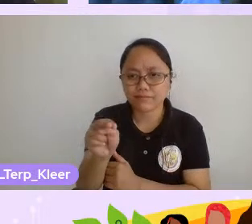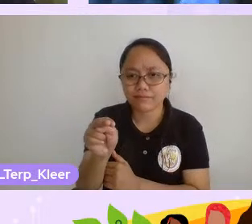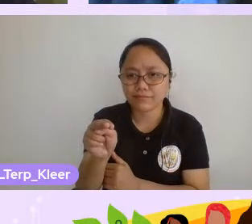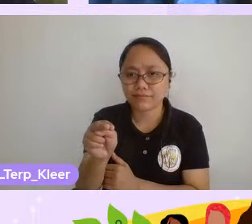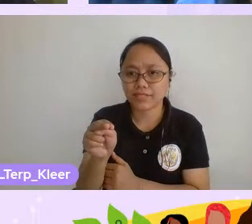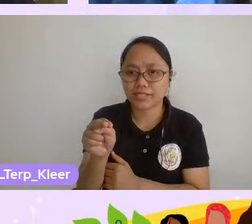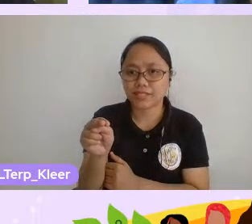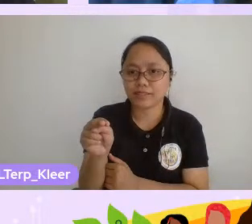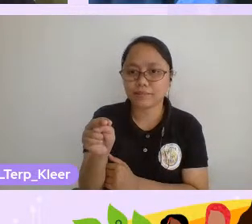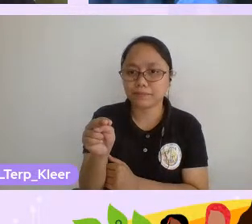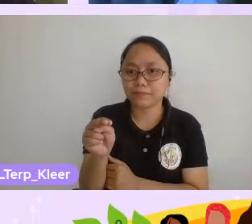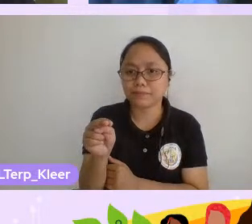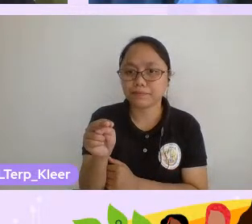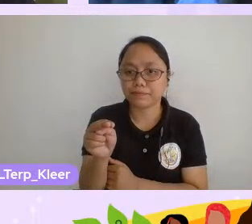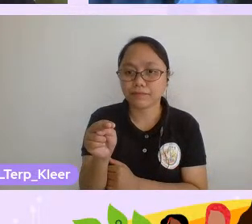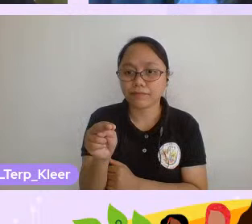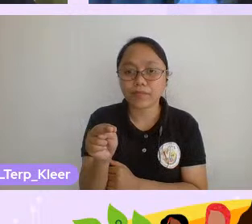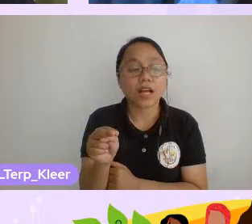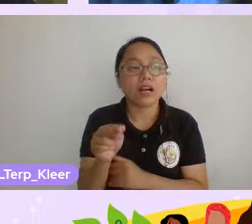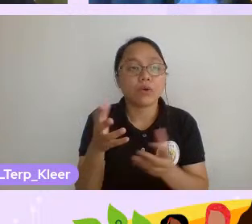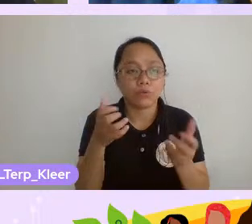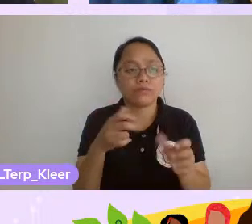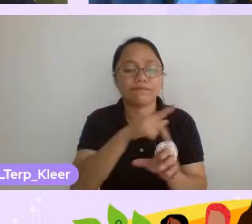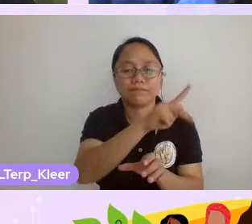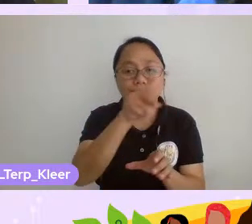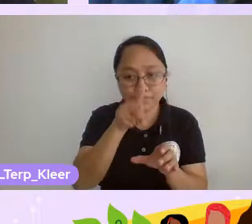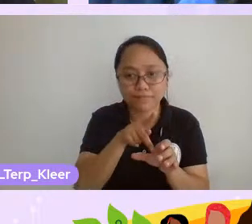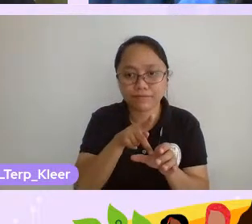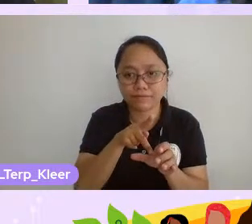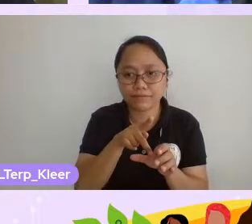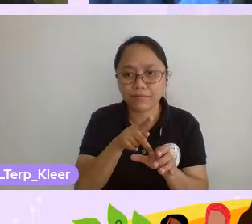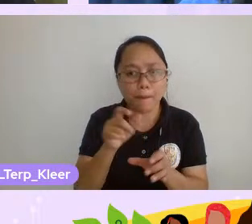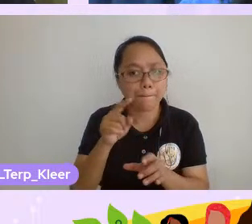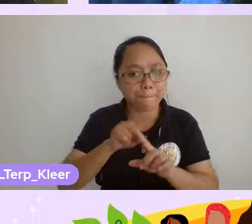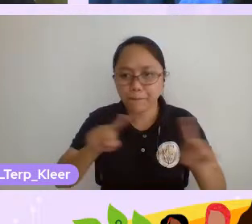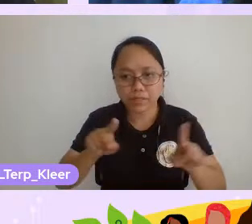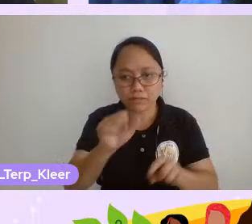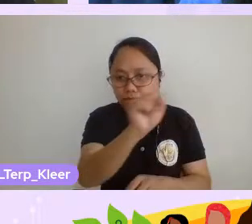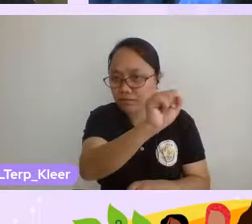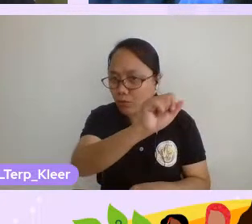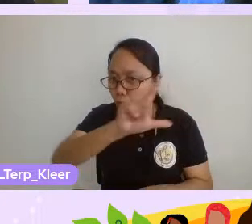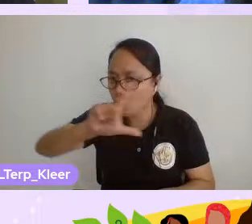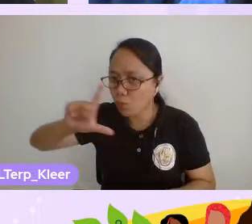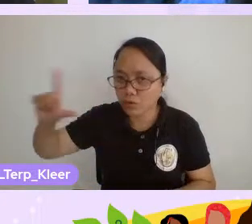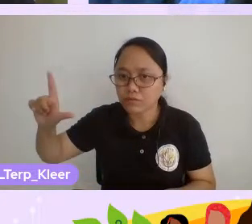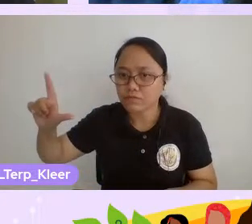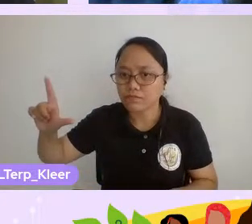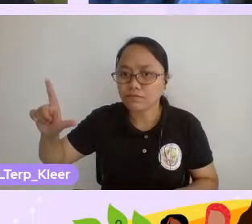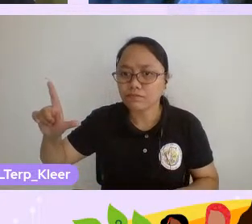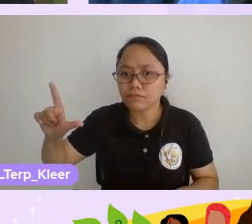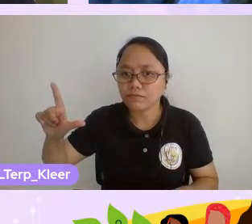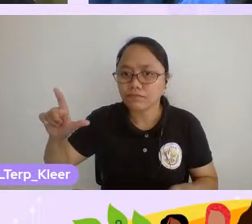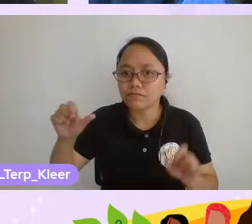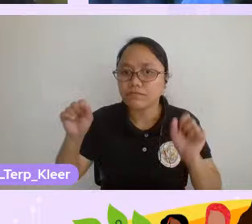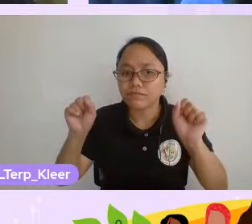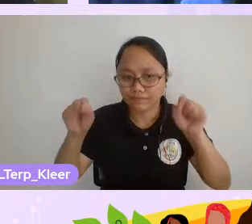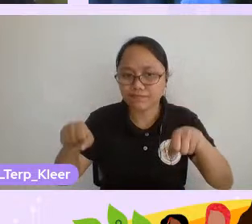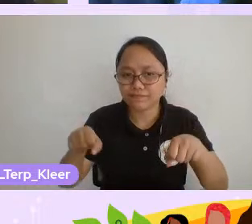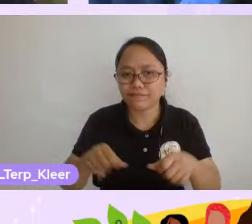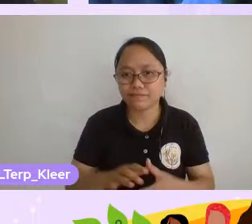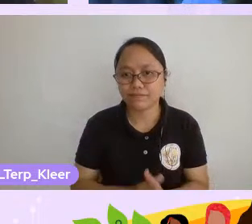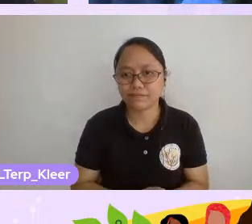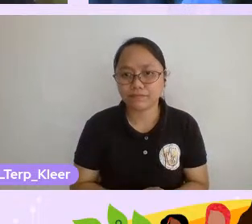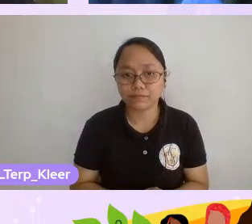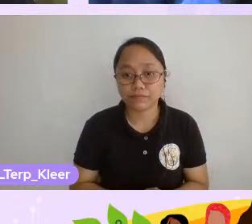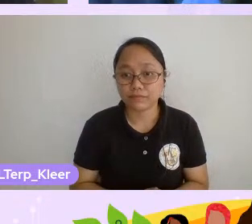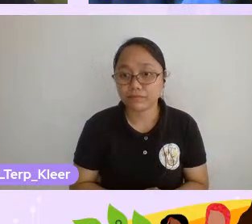na mag-participate or mag-take. Pero in general po naman kung ito ay kakayanin po. Ganyan.